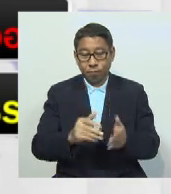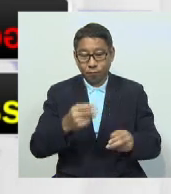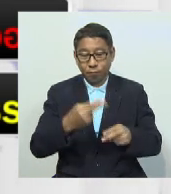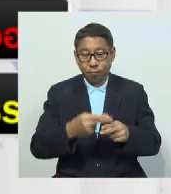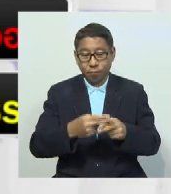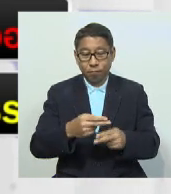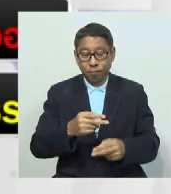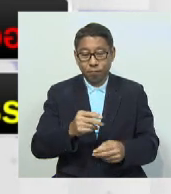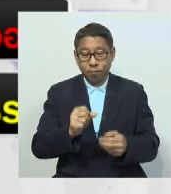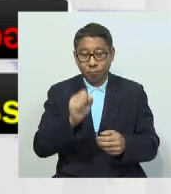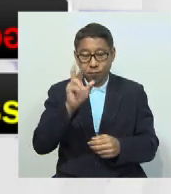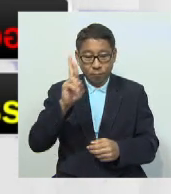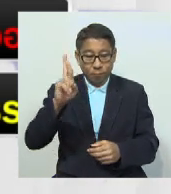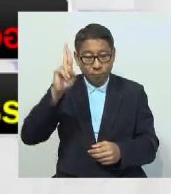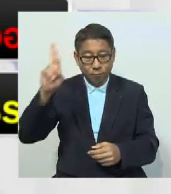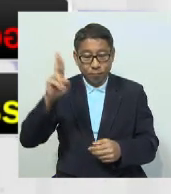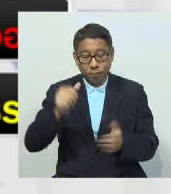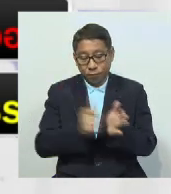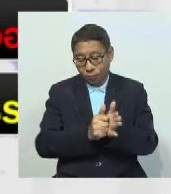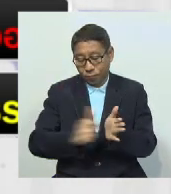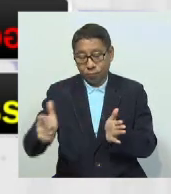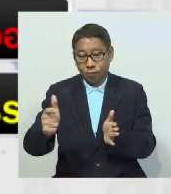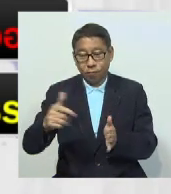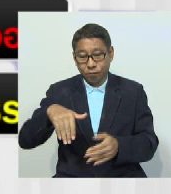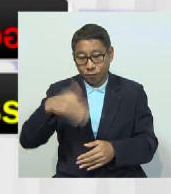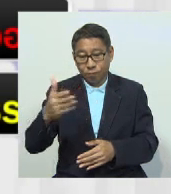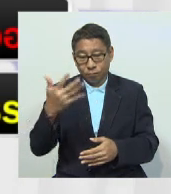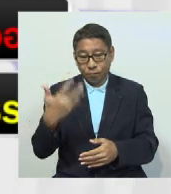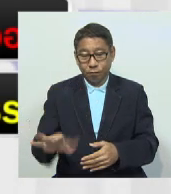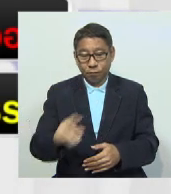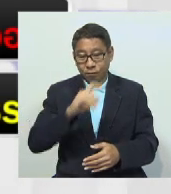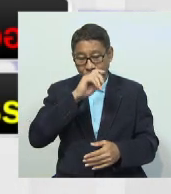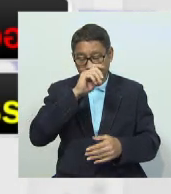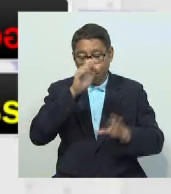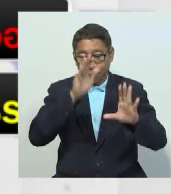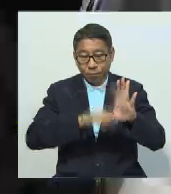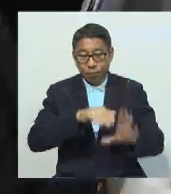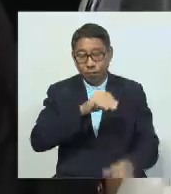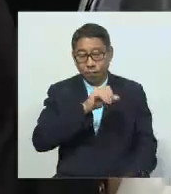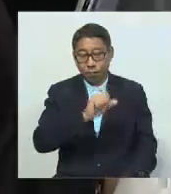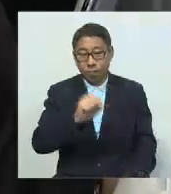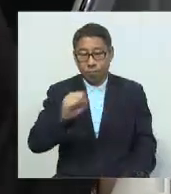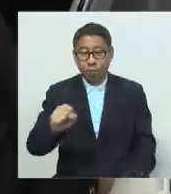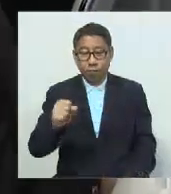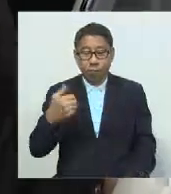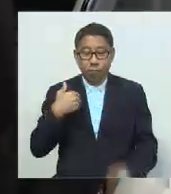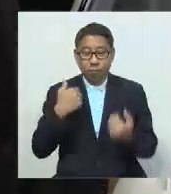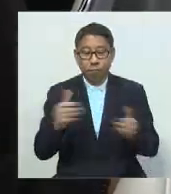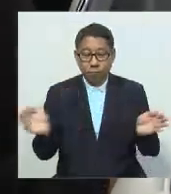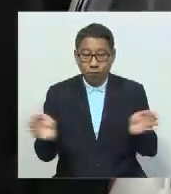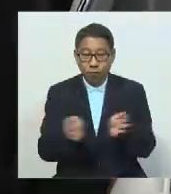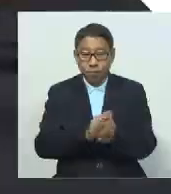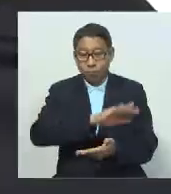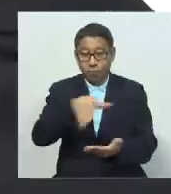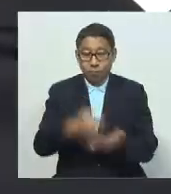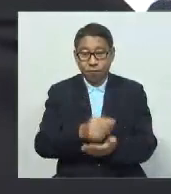งเรืองพิทยสิริได้ขอลาออกไปก่อนหน้านี้แล้วค่ะส่วนจำนวนผู้สมัครส.ส.ของพรรคไทยรักษาชาติมีทั้งหม